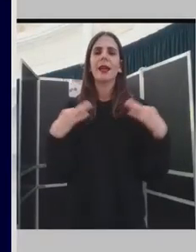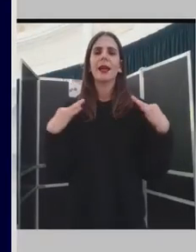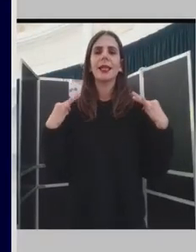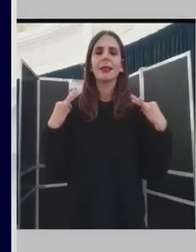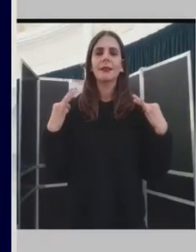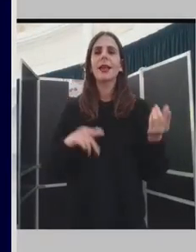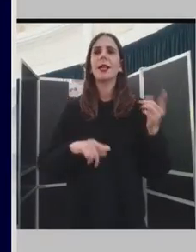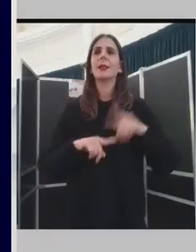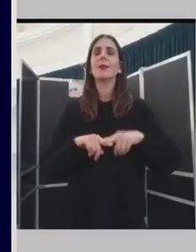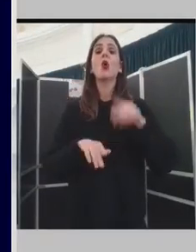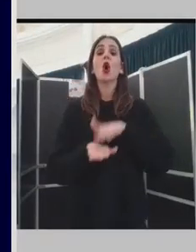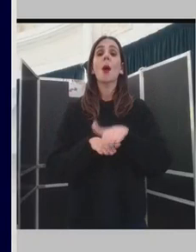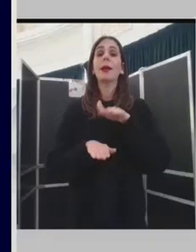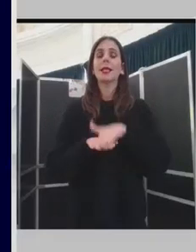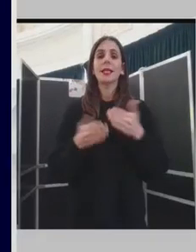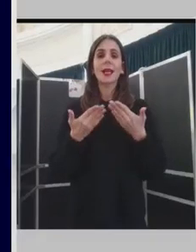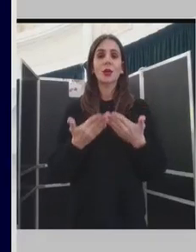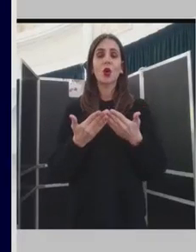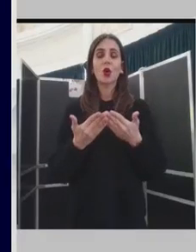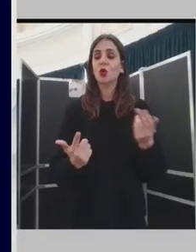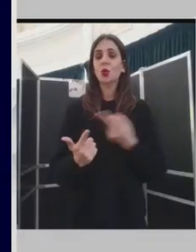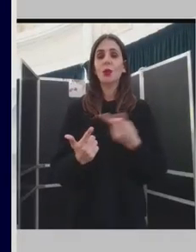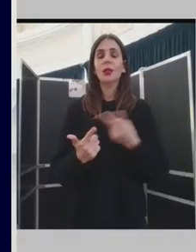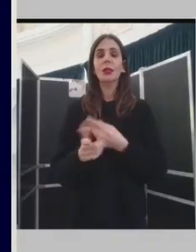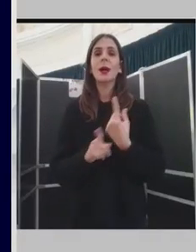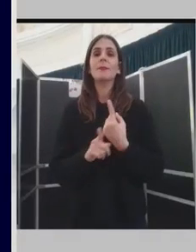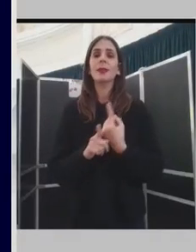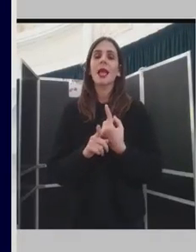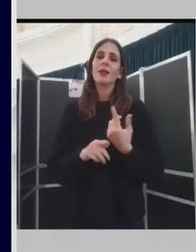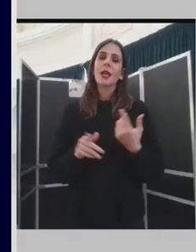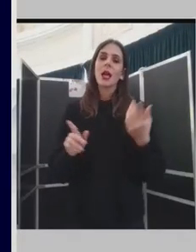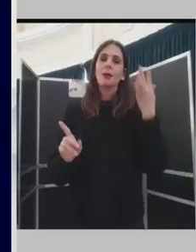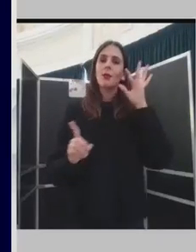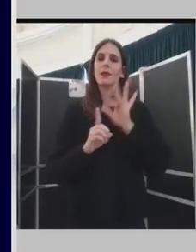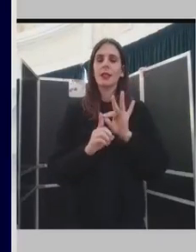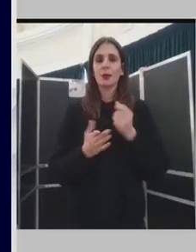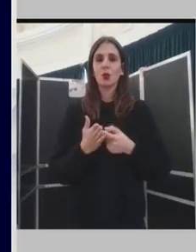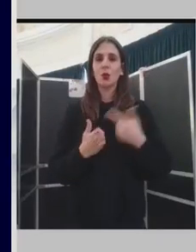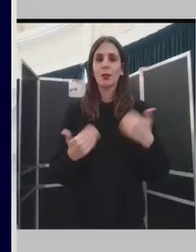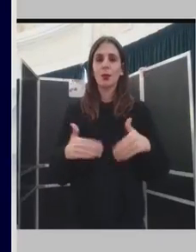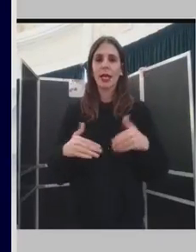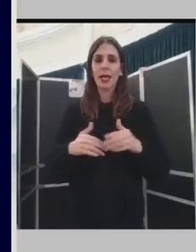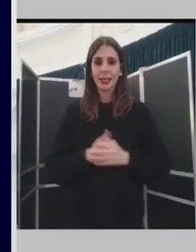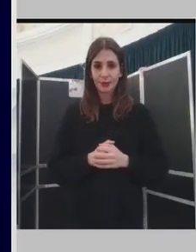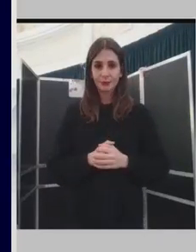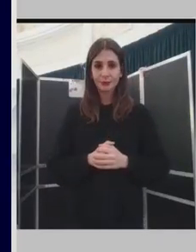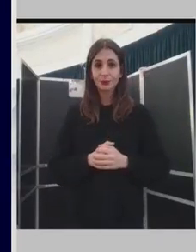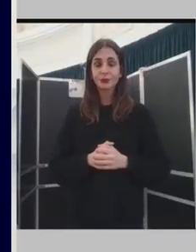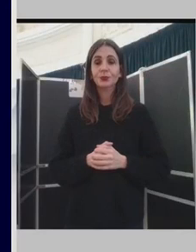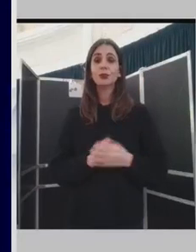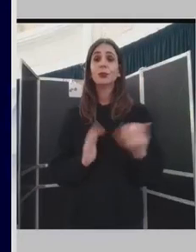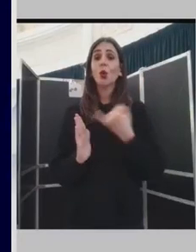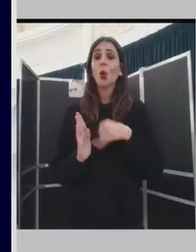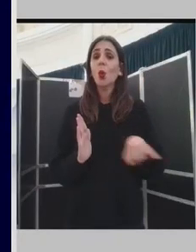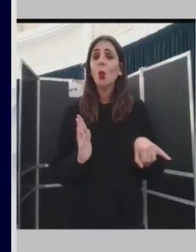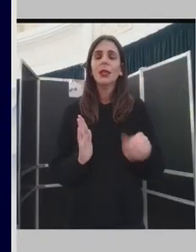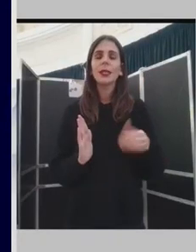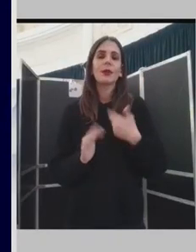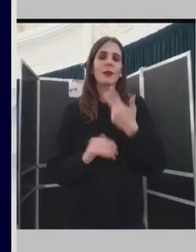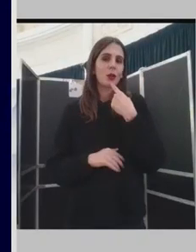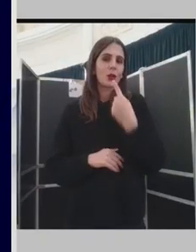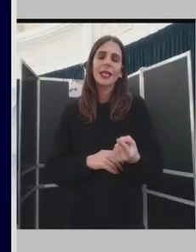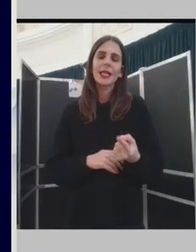nel soccorso, diventano una linea di riferimento dell'azione amministrativa. Veramente, in ultimo, fatemi ringraziare